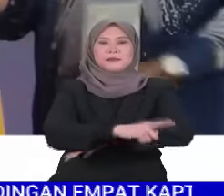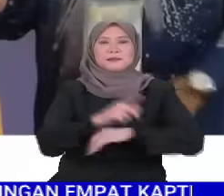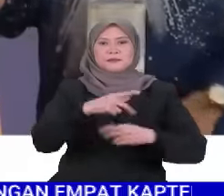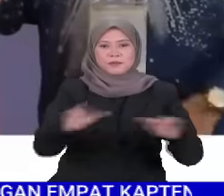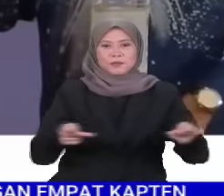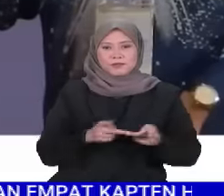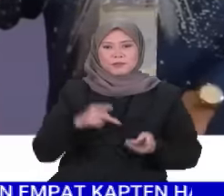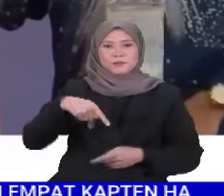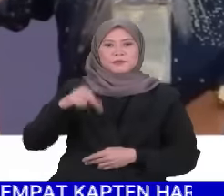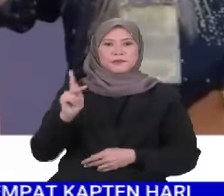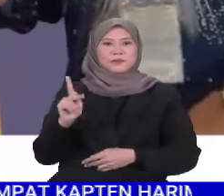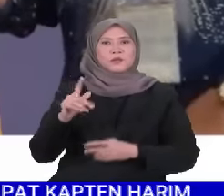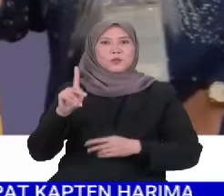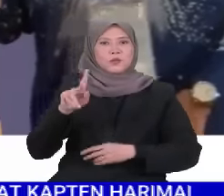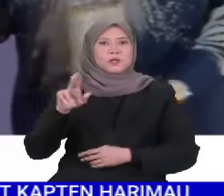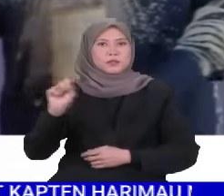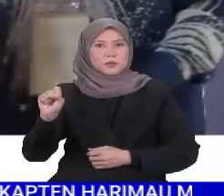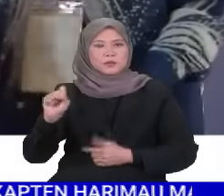PPKI